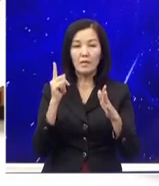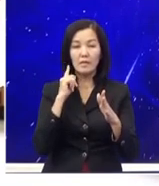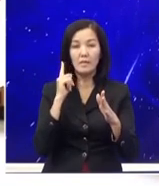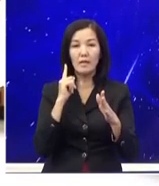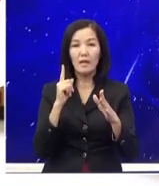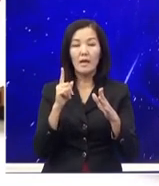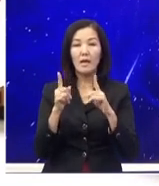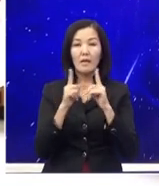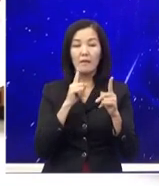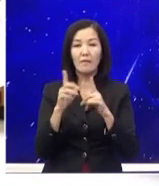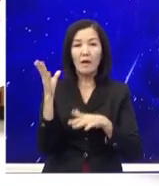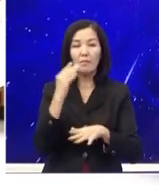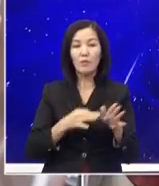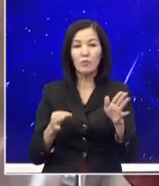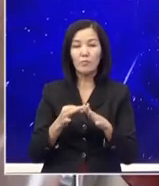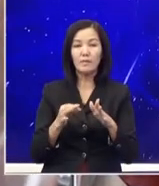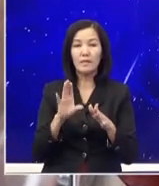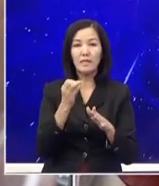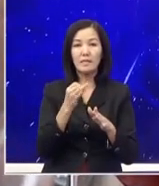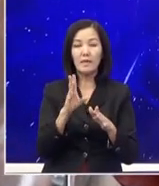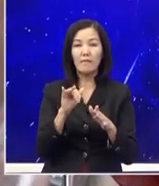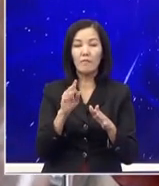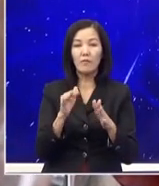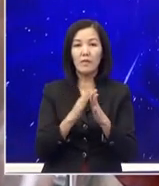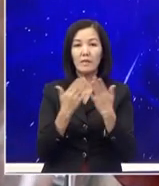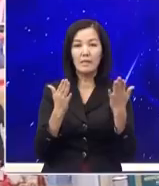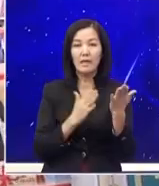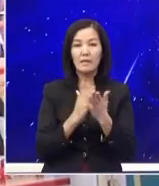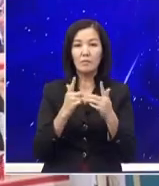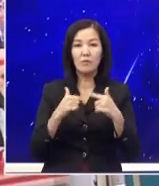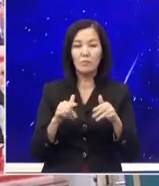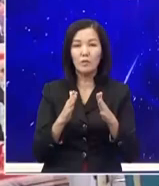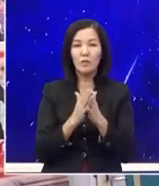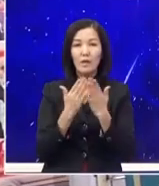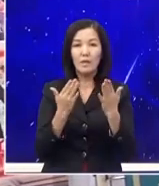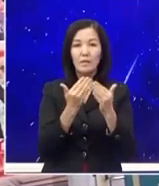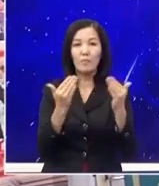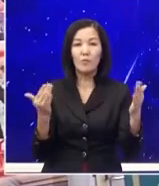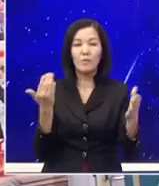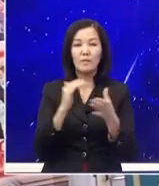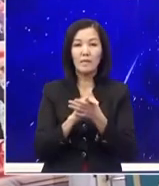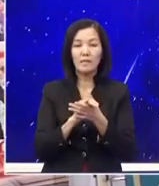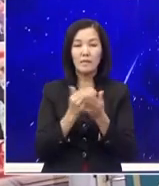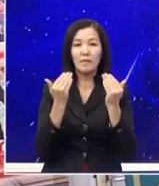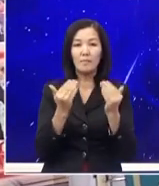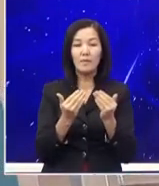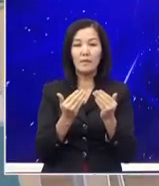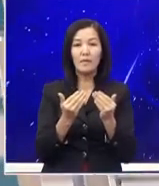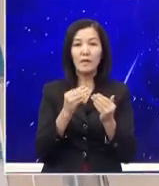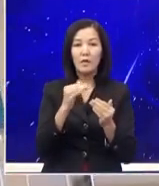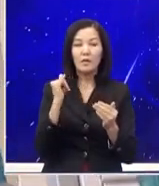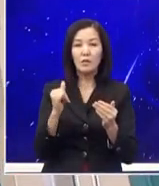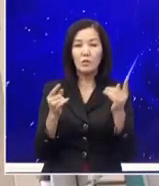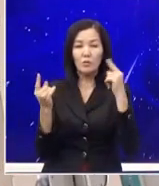Конференция барысында Алматы облыстық Сәкен Сейфуллин атындағы кітапхана қызметкерлерінің ұйымдастыруымен кітап көрмесі таныстырылды. Онда биыл жарық көрген жетісулық